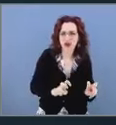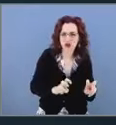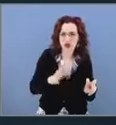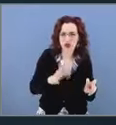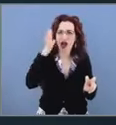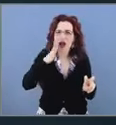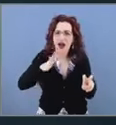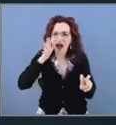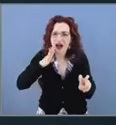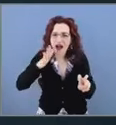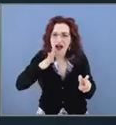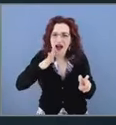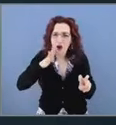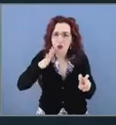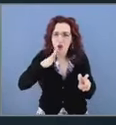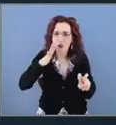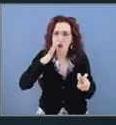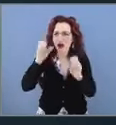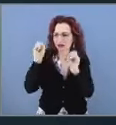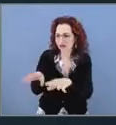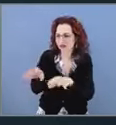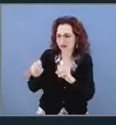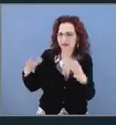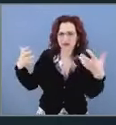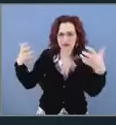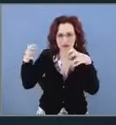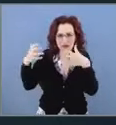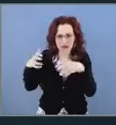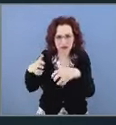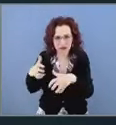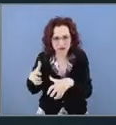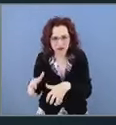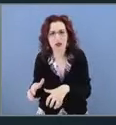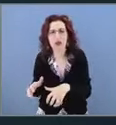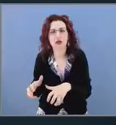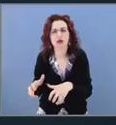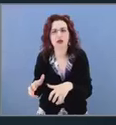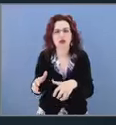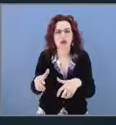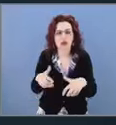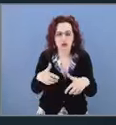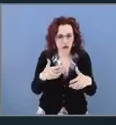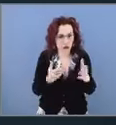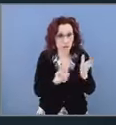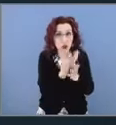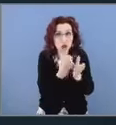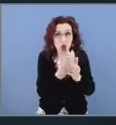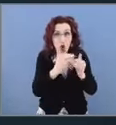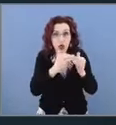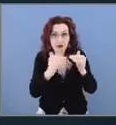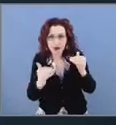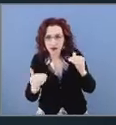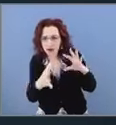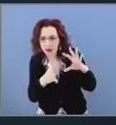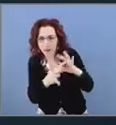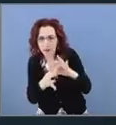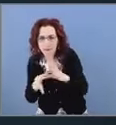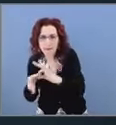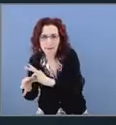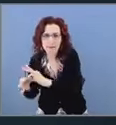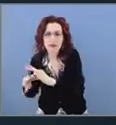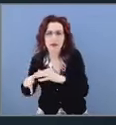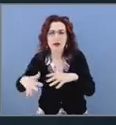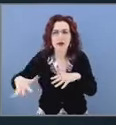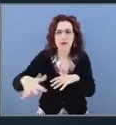complessiva dell'impatto ambientale, alla valorizzazione dei sottoprodotti e alla valutazione di impatto ambientale